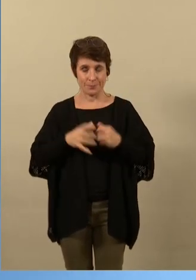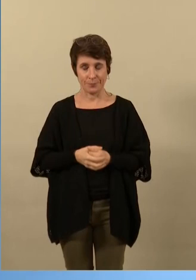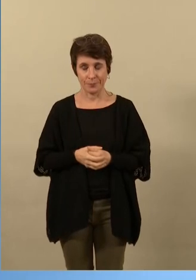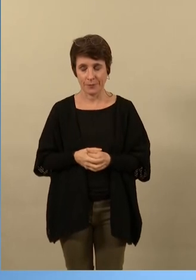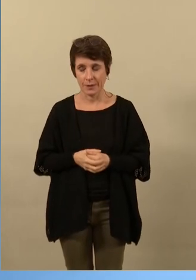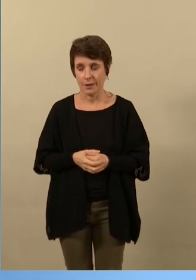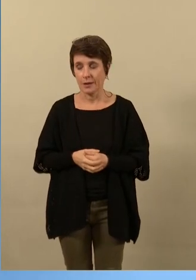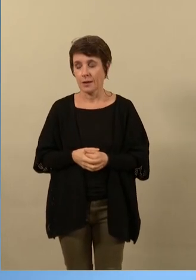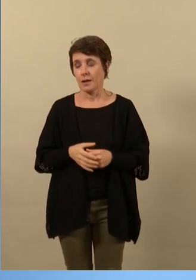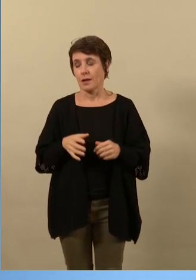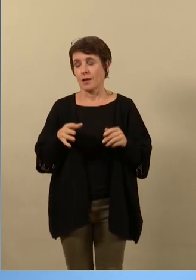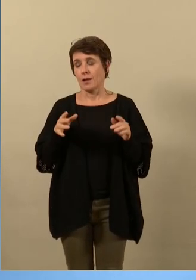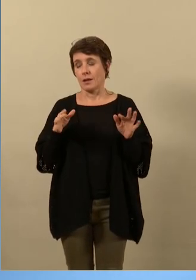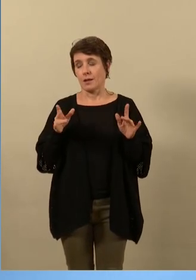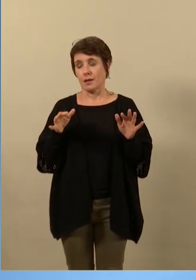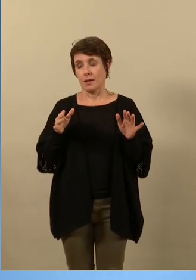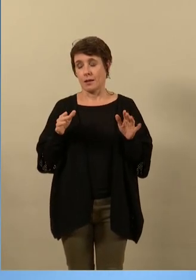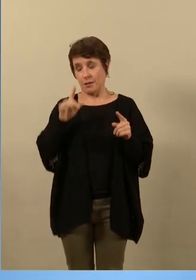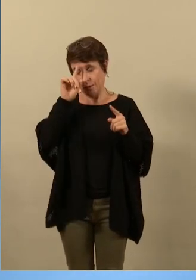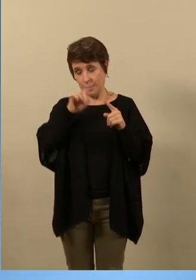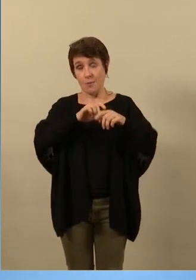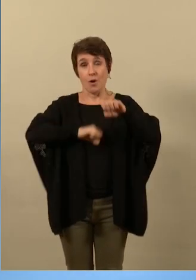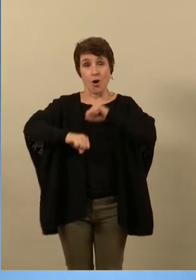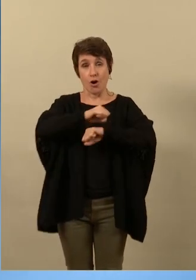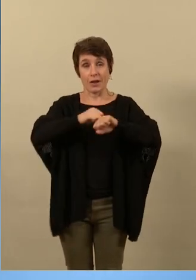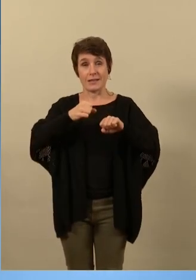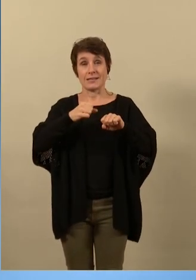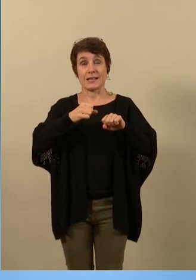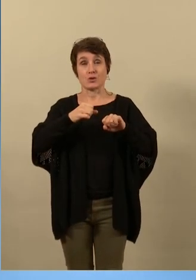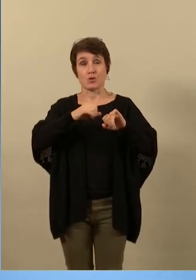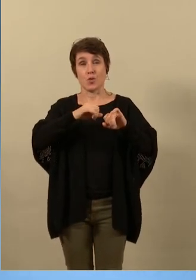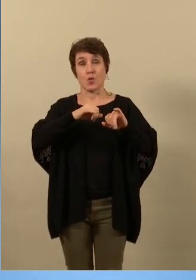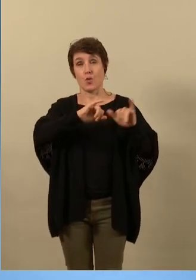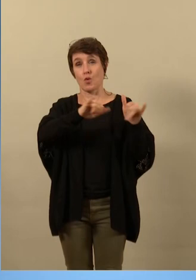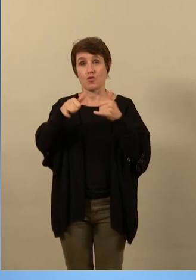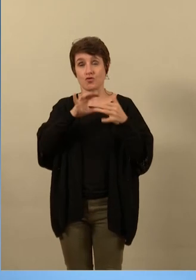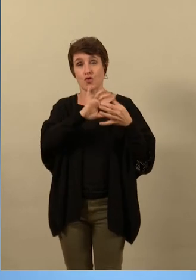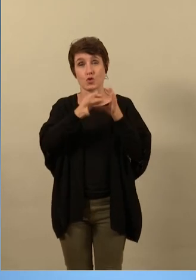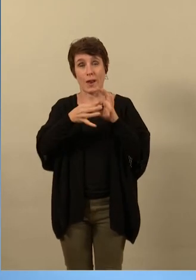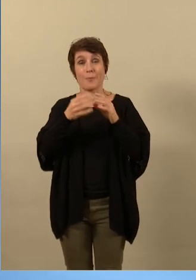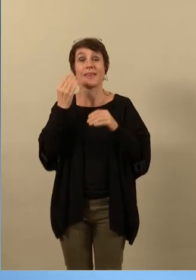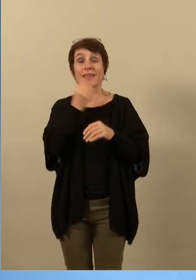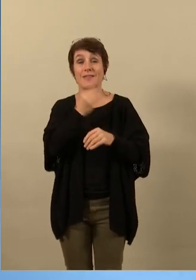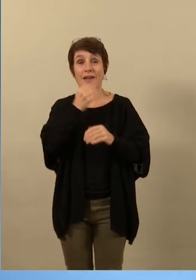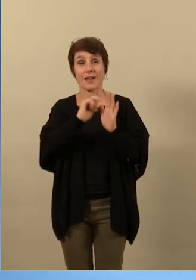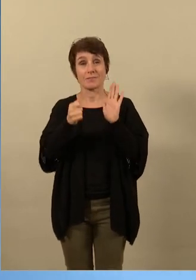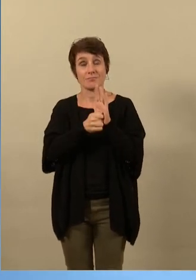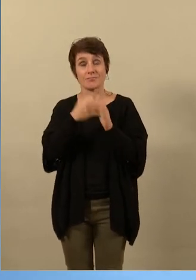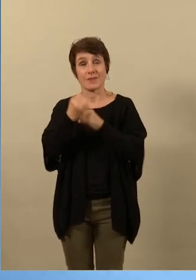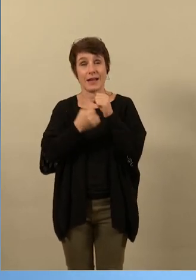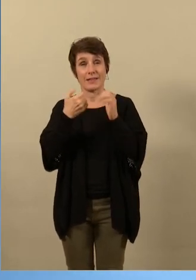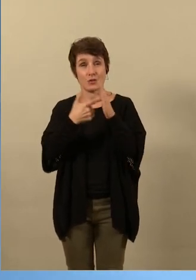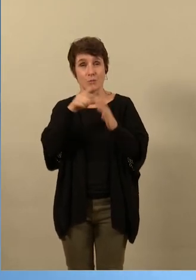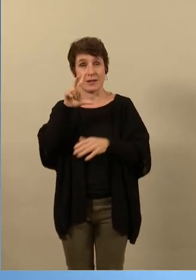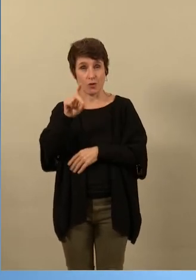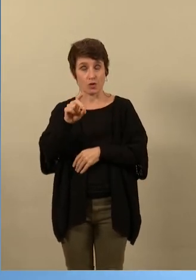concernant donc l'organisation de jeux divivers 2030 bien entendu donc le Comité national olympique